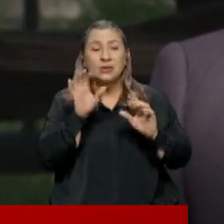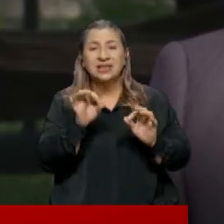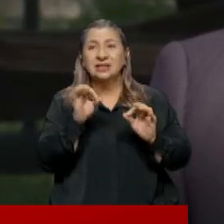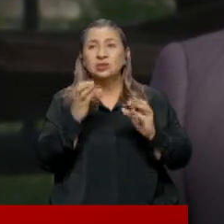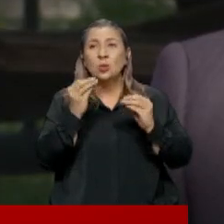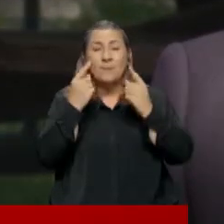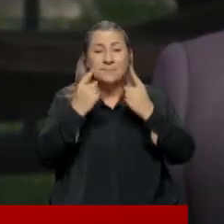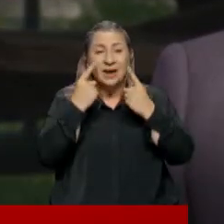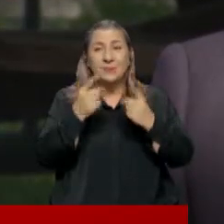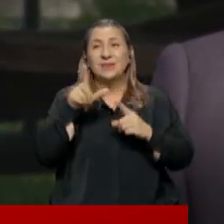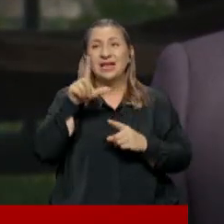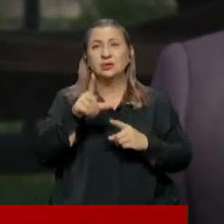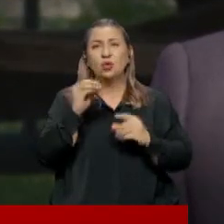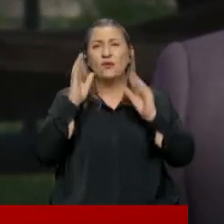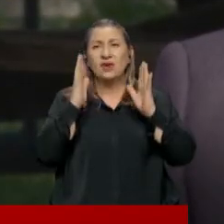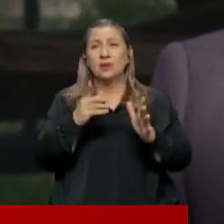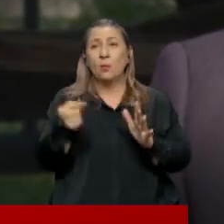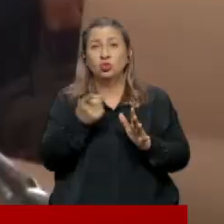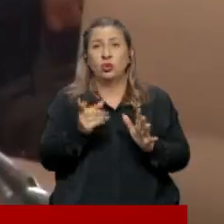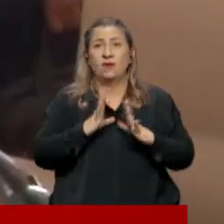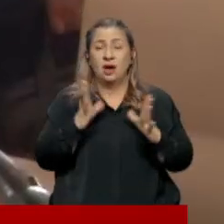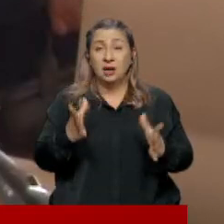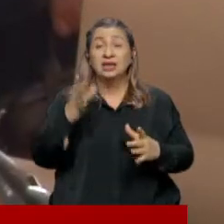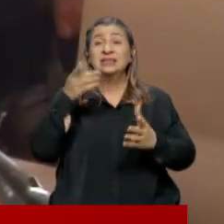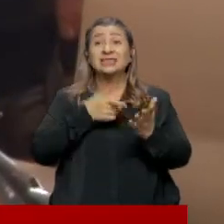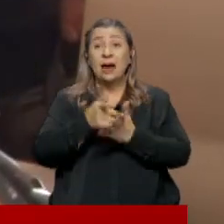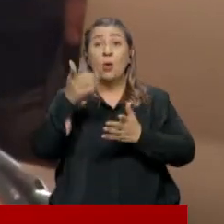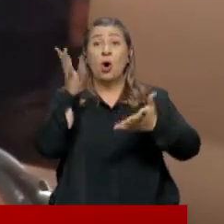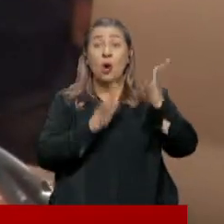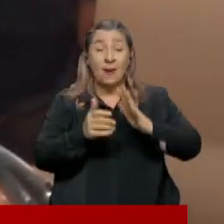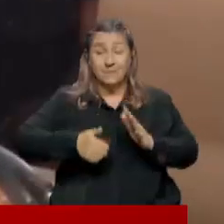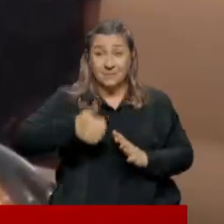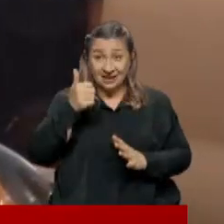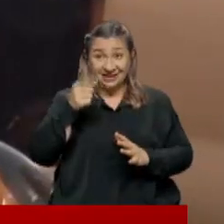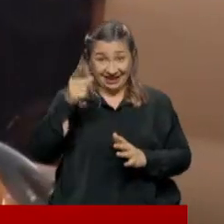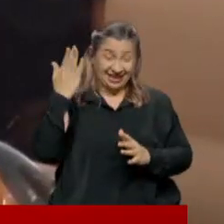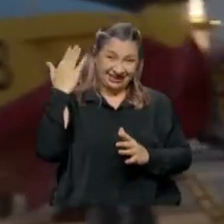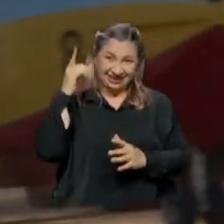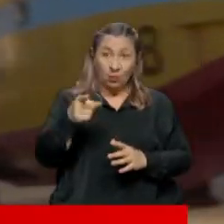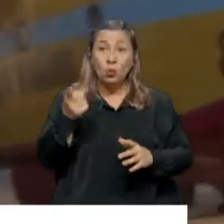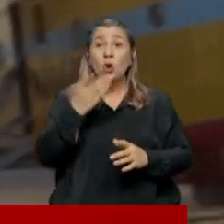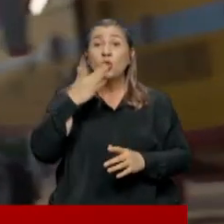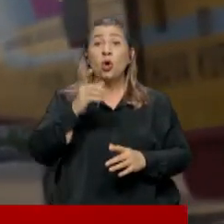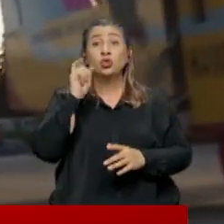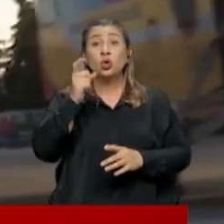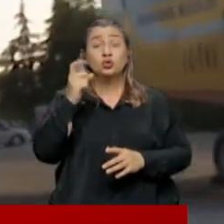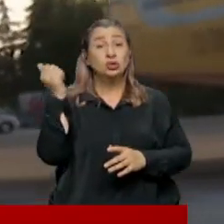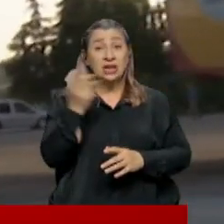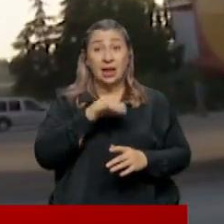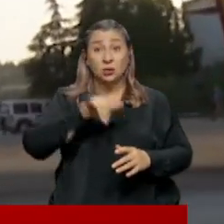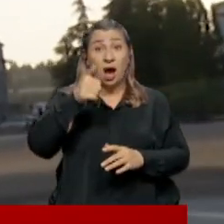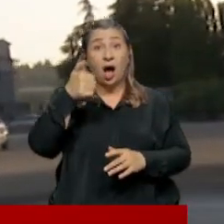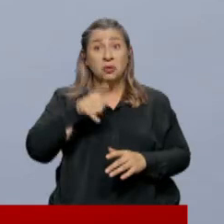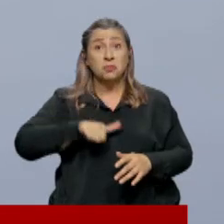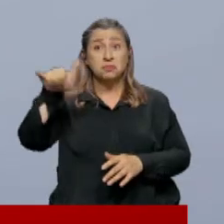birçok bakımı da gerektiren çok sayıda motorumuz var. Tarım ve Orman eski bakanı Pakdemirli'nin motoru yok dediği 9 amfibik uçaktan